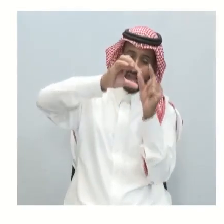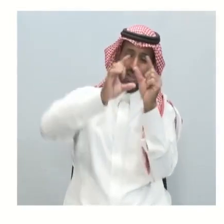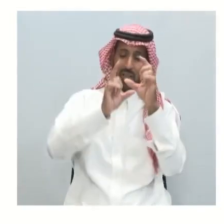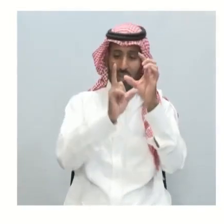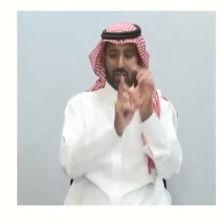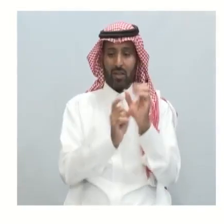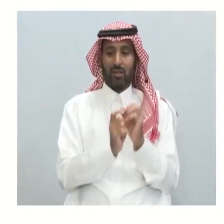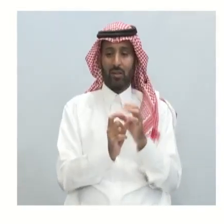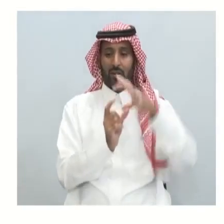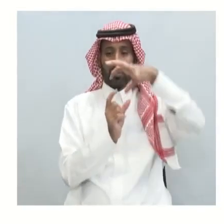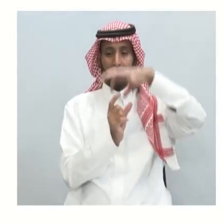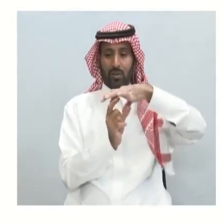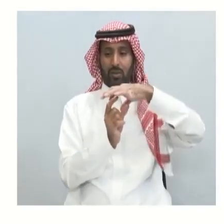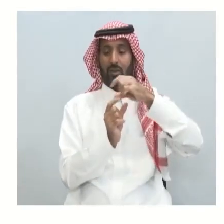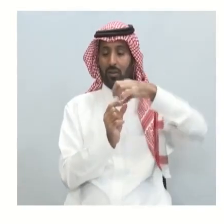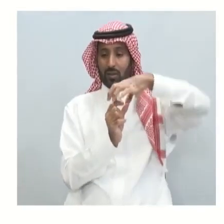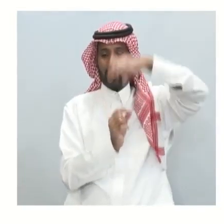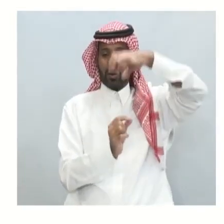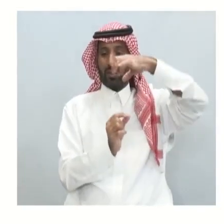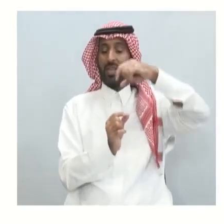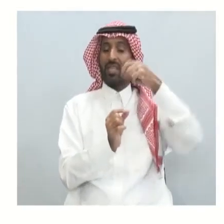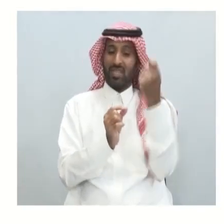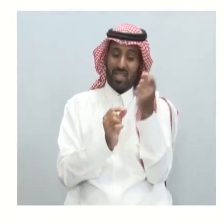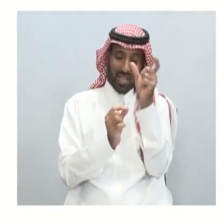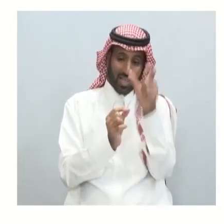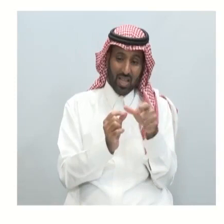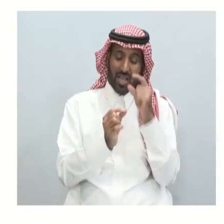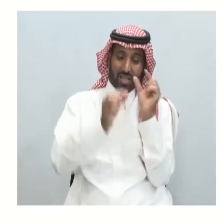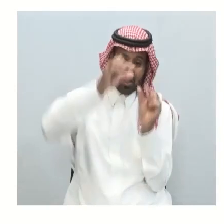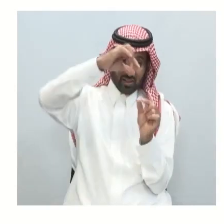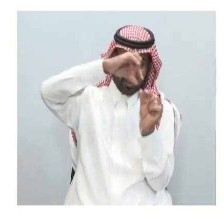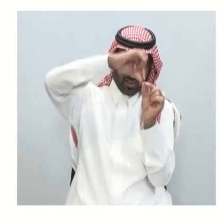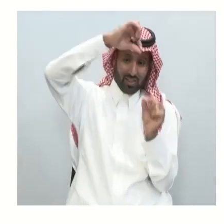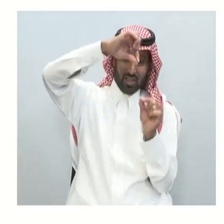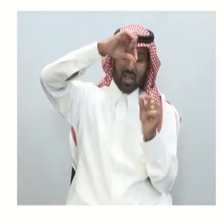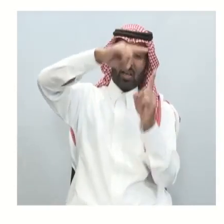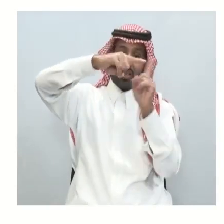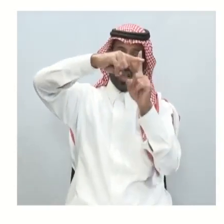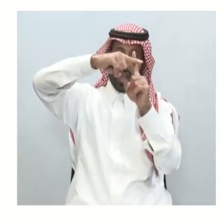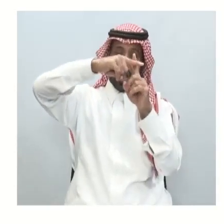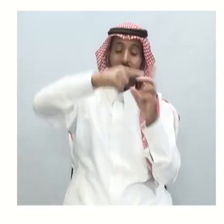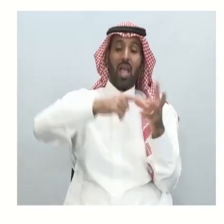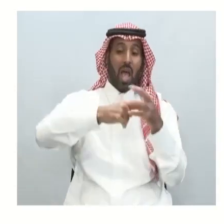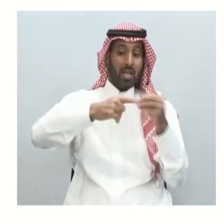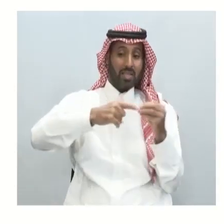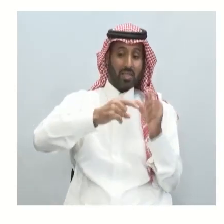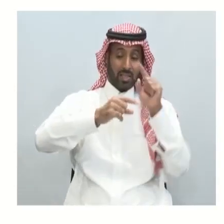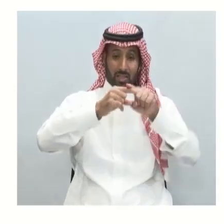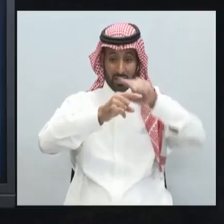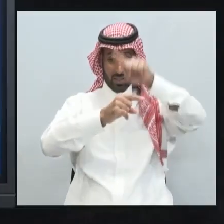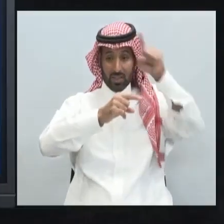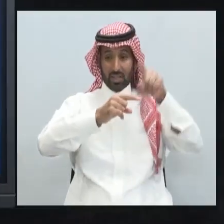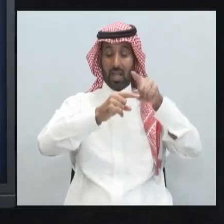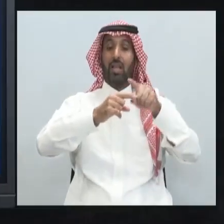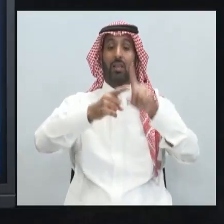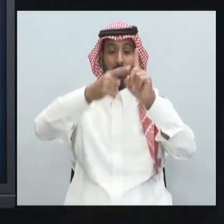المركزيه ايضا لجزيء الماء طرفان موجب وسالب لجزيء الماء